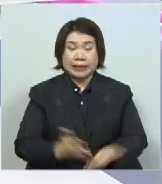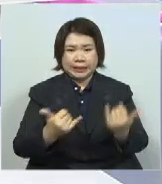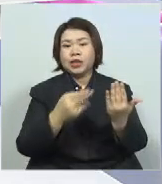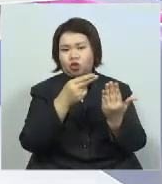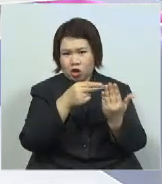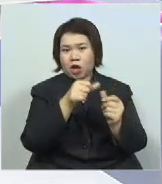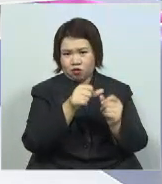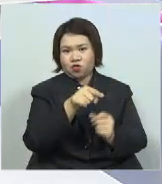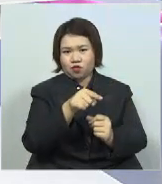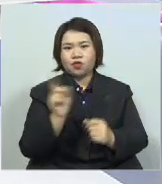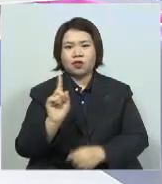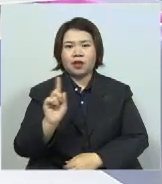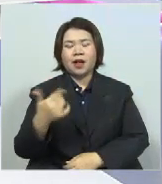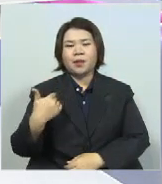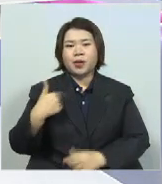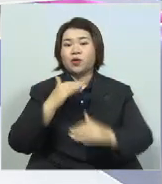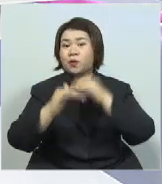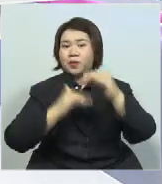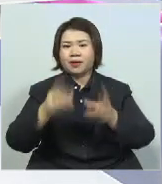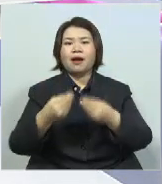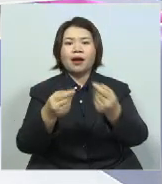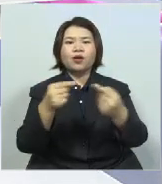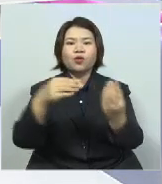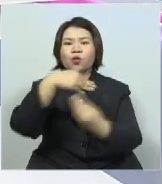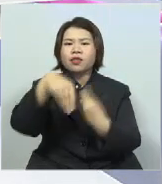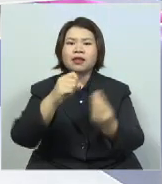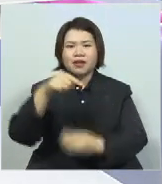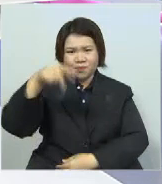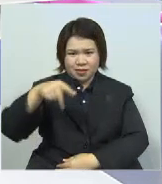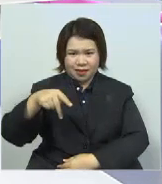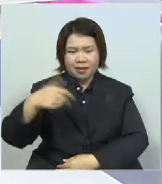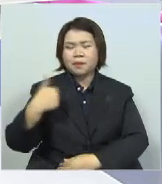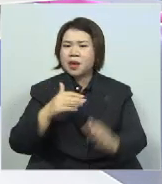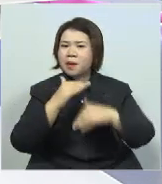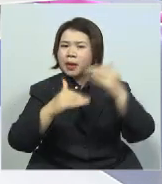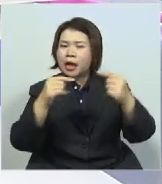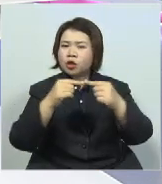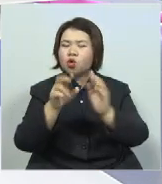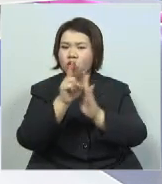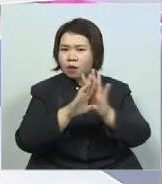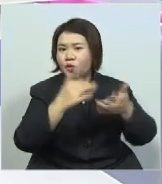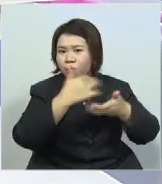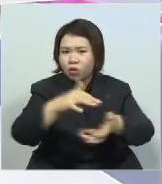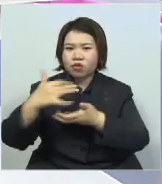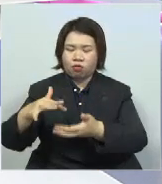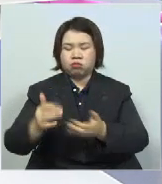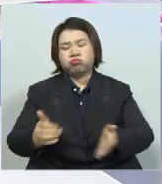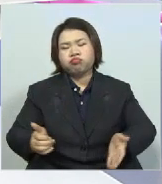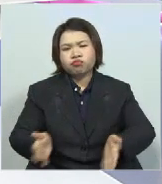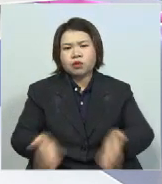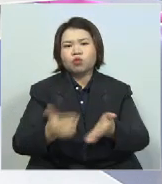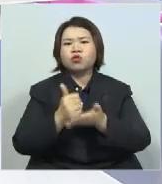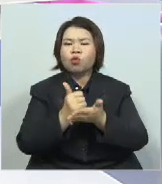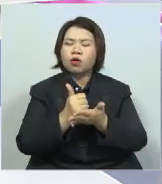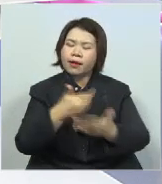ยังอยู่ที่จังหวัดหนองคายนะคะตอนนี้เรียกว่ากำลังพัฒนาให้เป็นเมืองเศรษฐกิจพิเศษการพัฒนาระบบโลจิสติกเพื่อสนับสนุนการค้าการลง